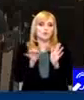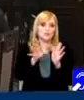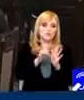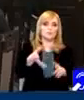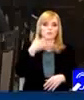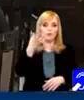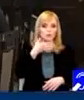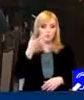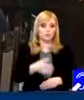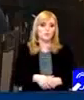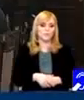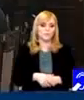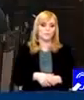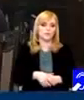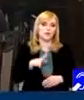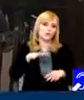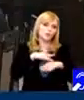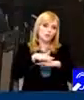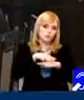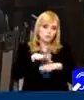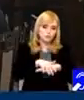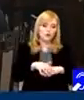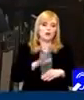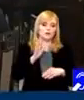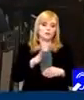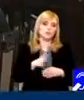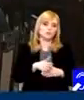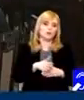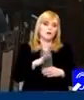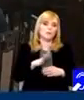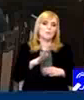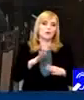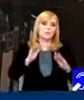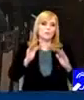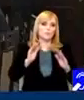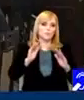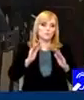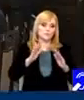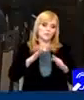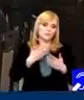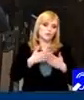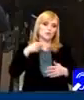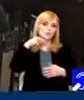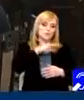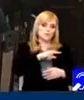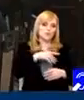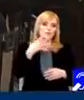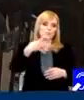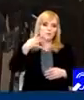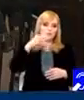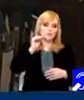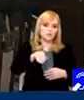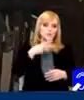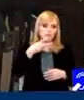termică. Practic, reșind din calcule preventive, o să vă ajungă fiecare an, o să avem economisiri în jur de 40.000